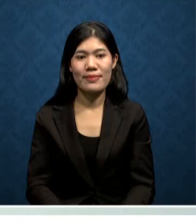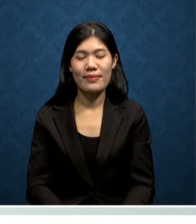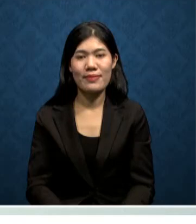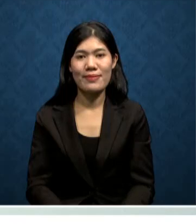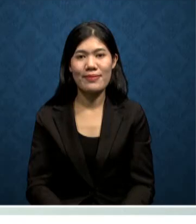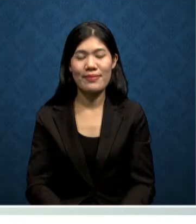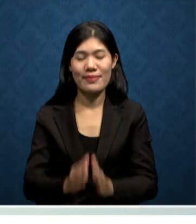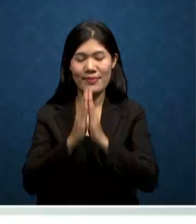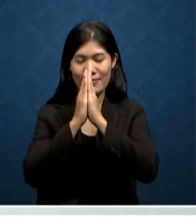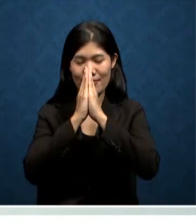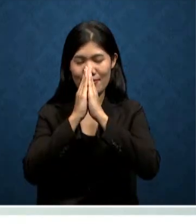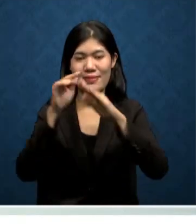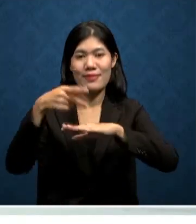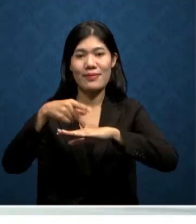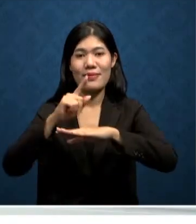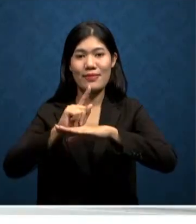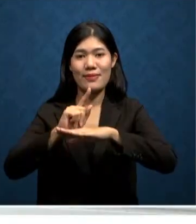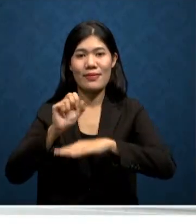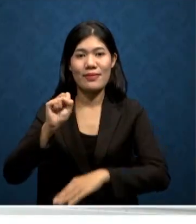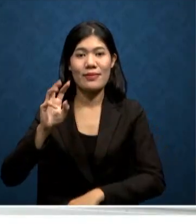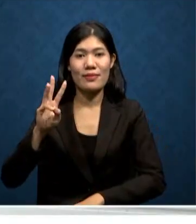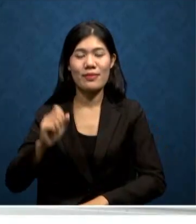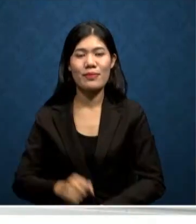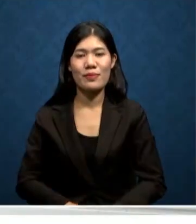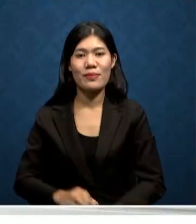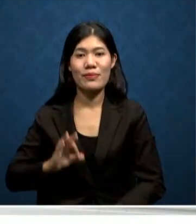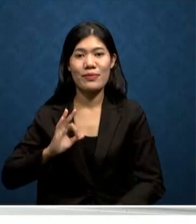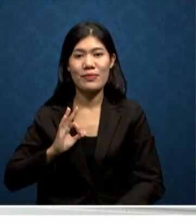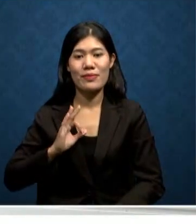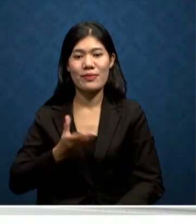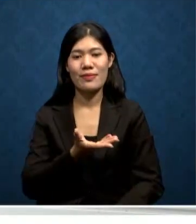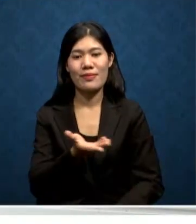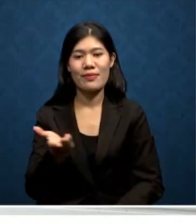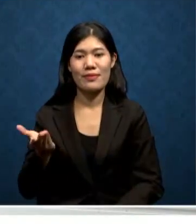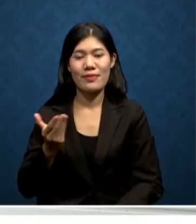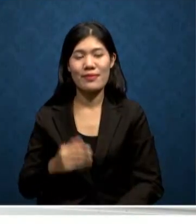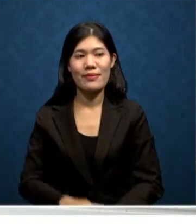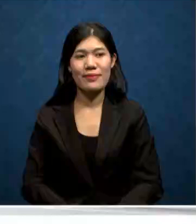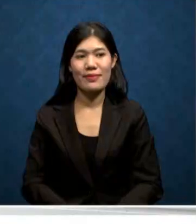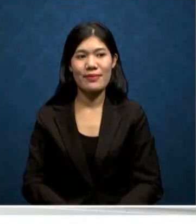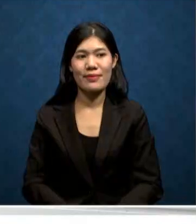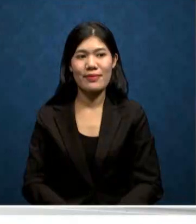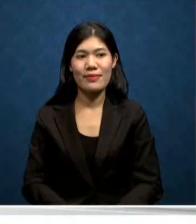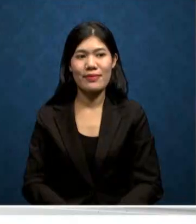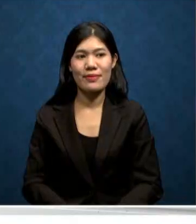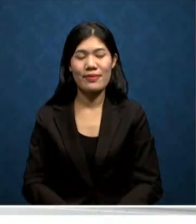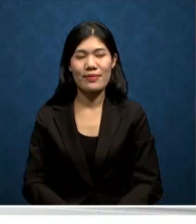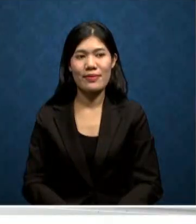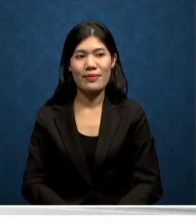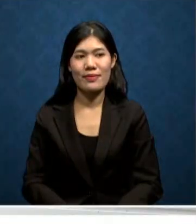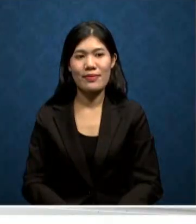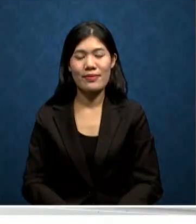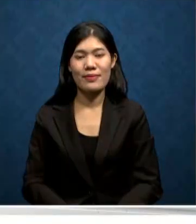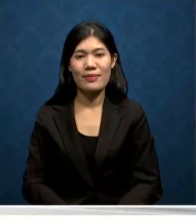กราบเรียนท่านประธานวุฒิสภาสมาชิกที่วุฒิสภาที่เคารพทุกท่านครับก่อน